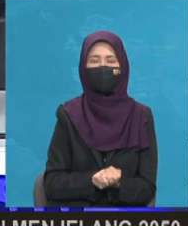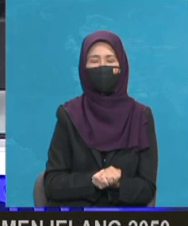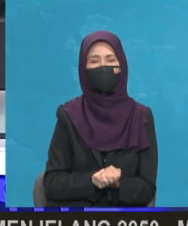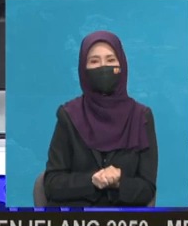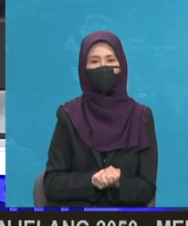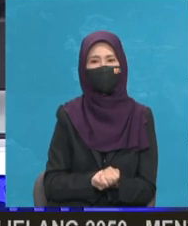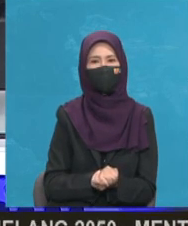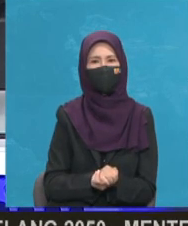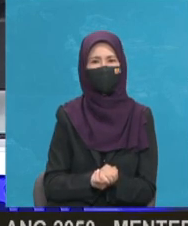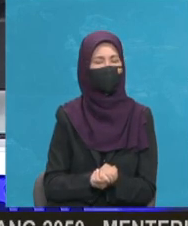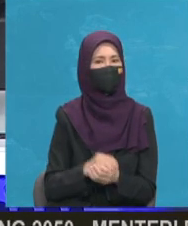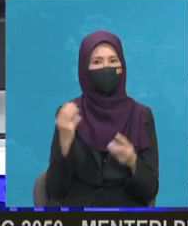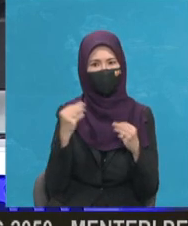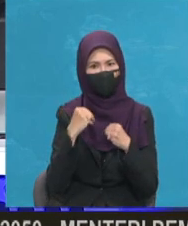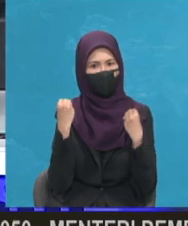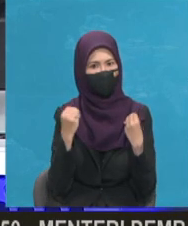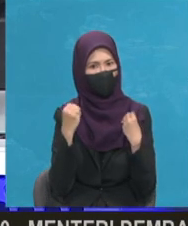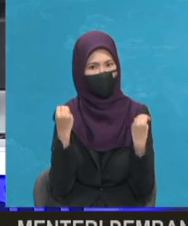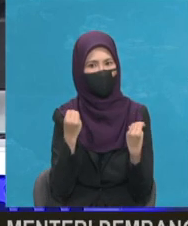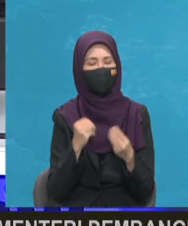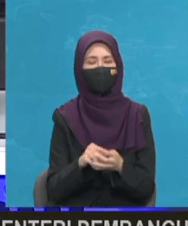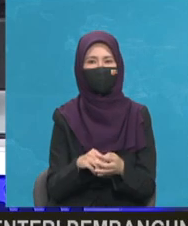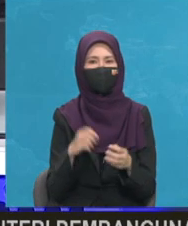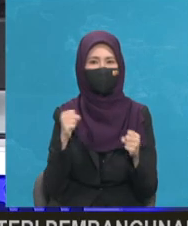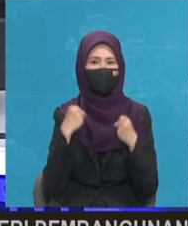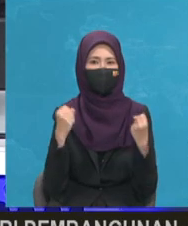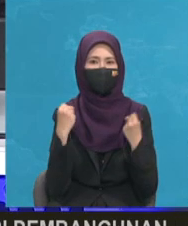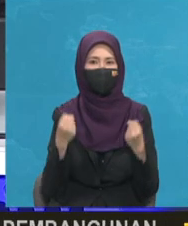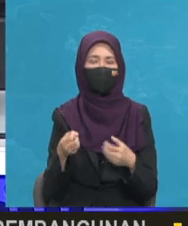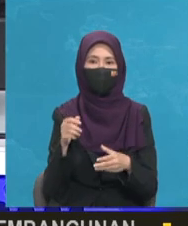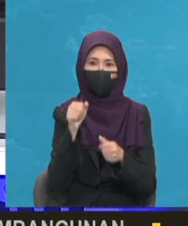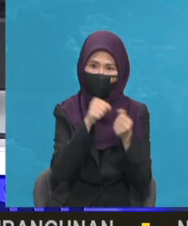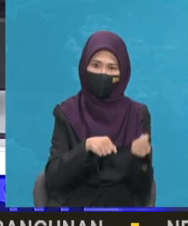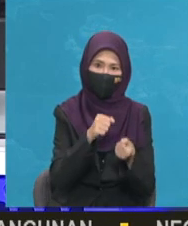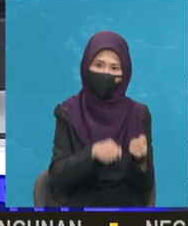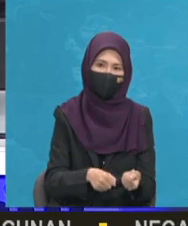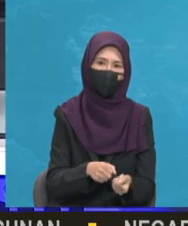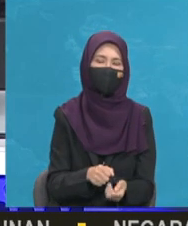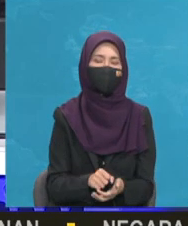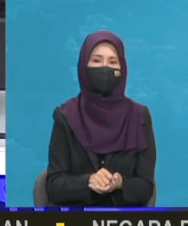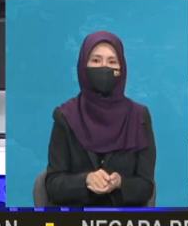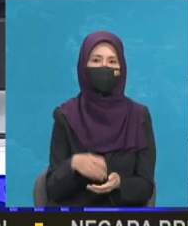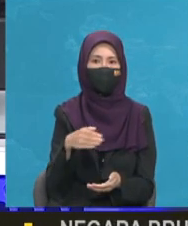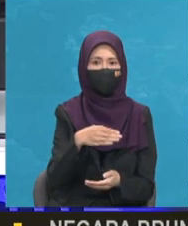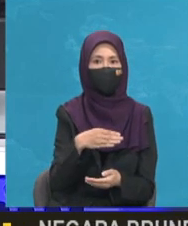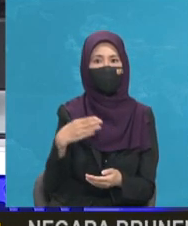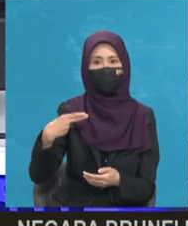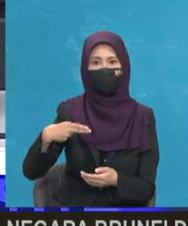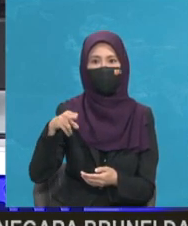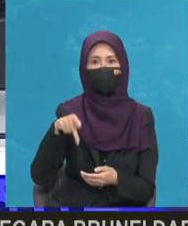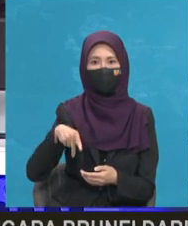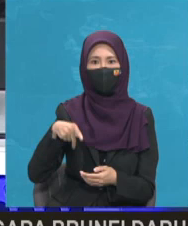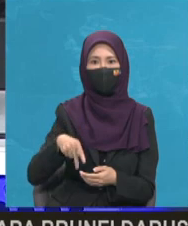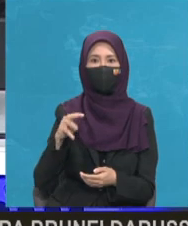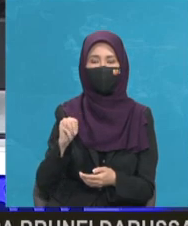Hai seminar bersih di secara Maya sampai sambutan hari peladang petani peternak dan nelayan Hiace PN yang diadakan sepanjang